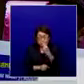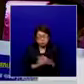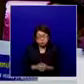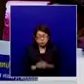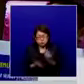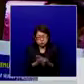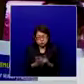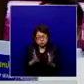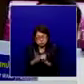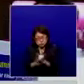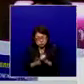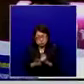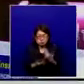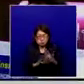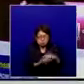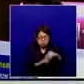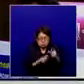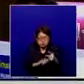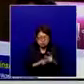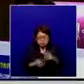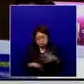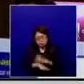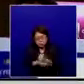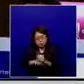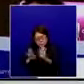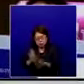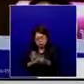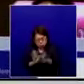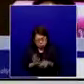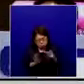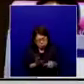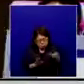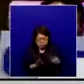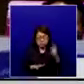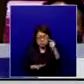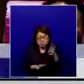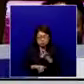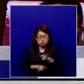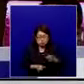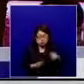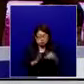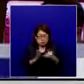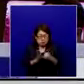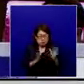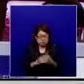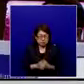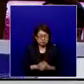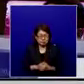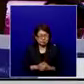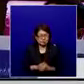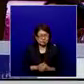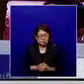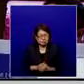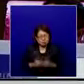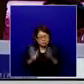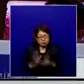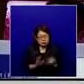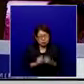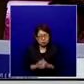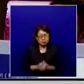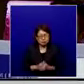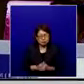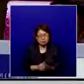การเมืองนะมันจะไม่ง่ายอย่างที่ท่านเคยทำแบบที่ขอด้วยนะครับแบบ